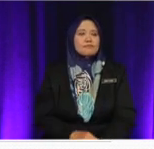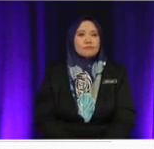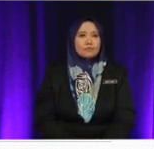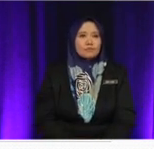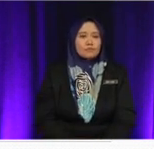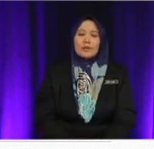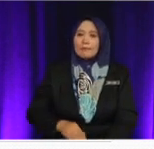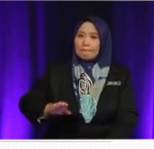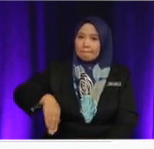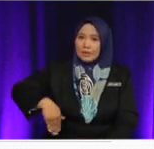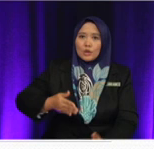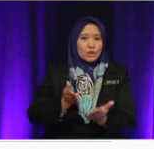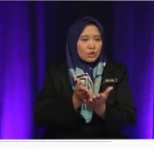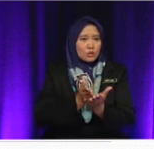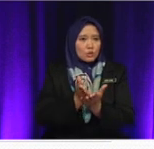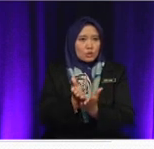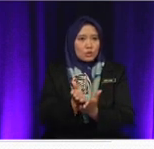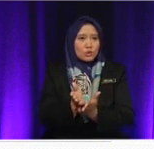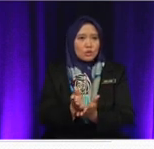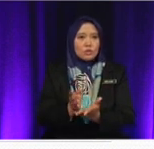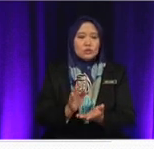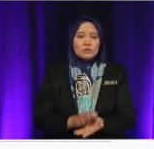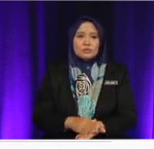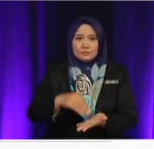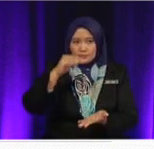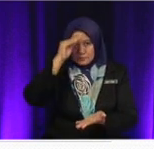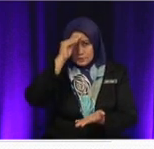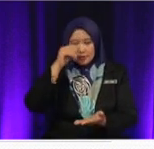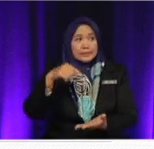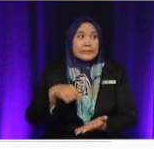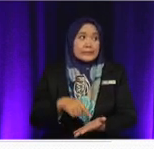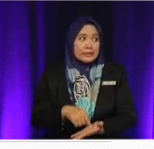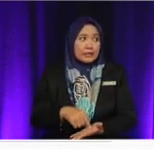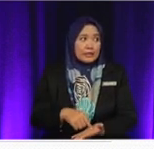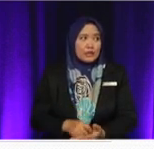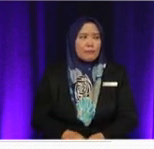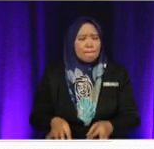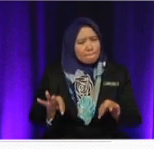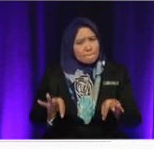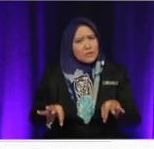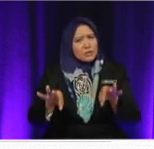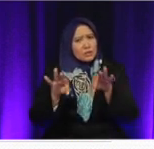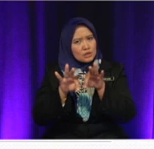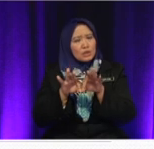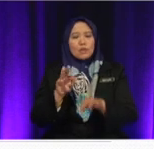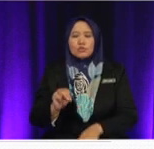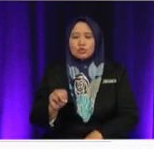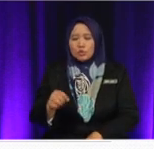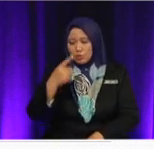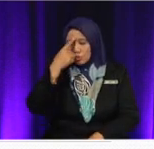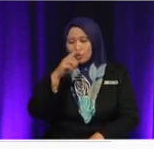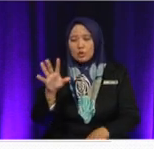sebelum kita teruskan kepada pembelajaran kita, ini antaralah perkara penting sebagai murid-murid yang akan menghadapi